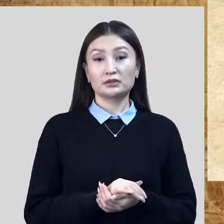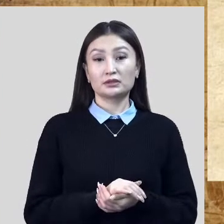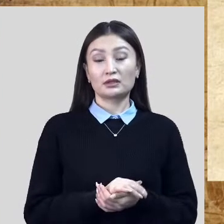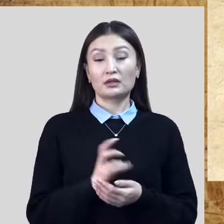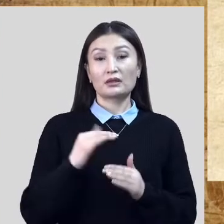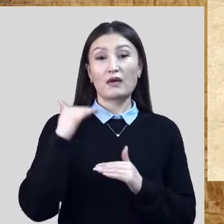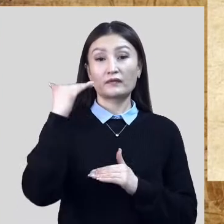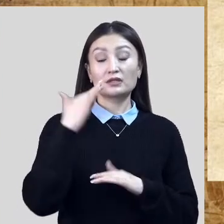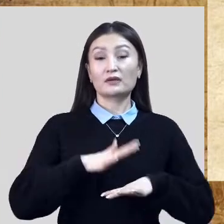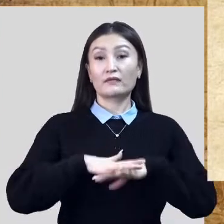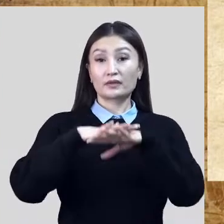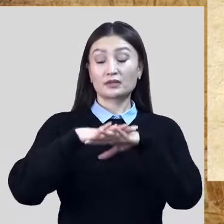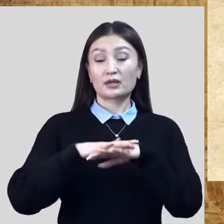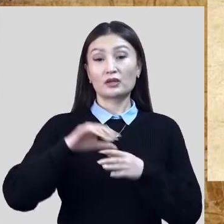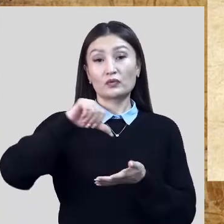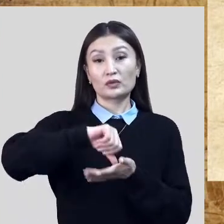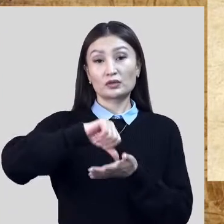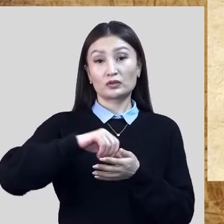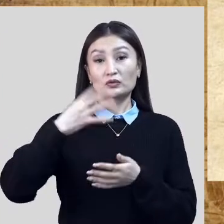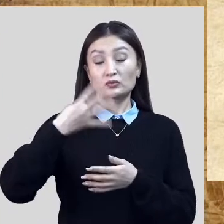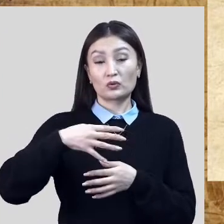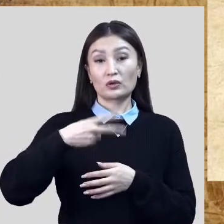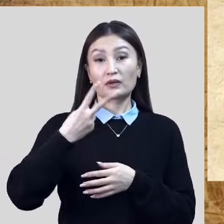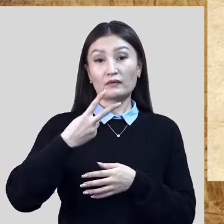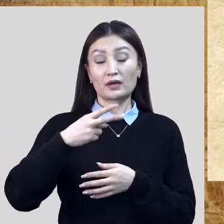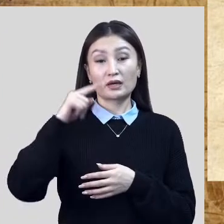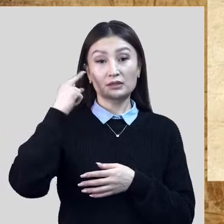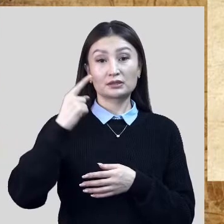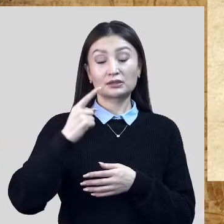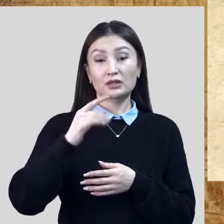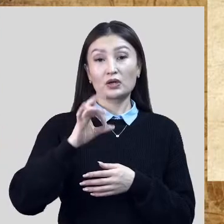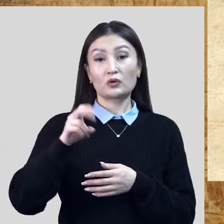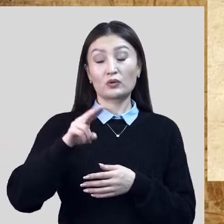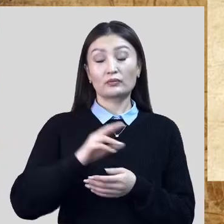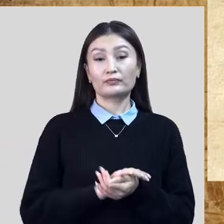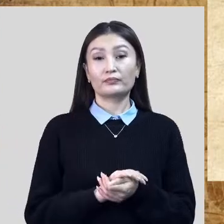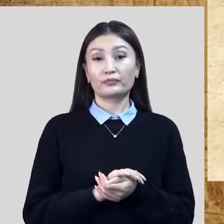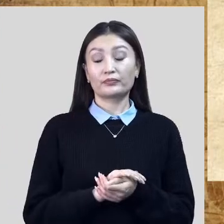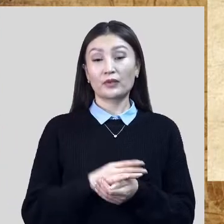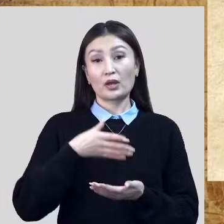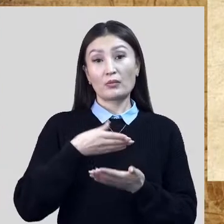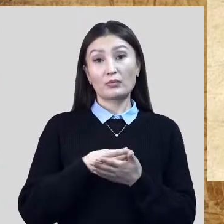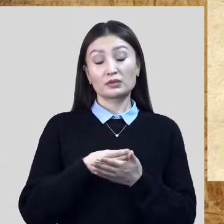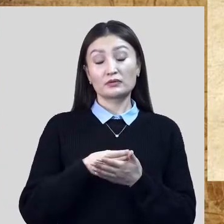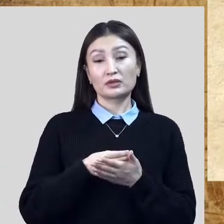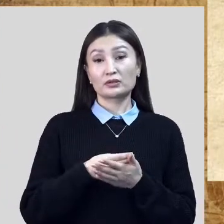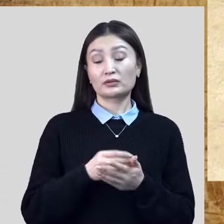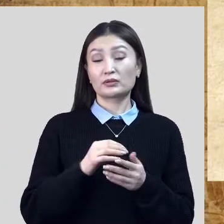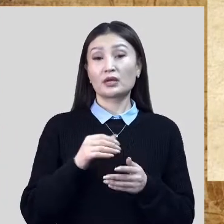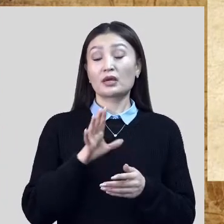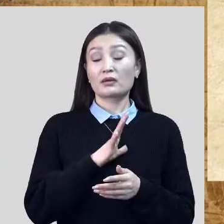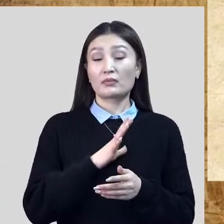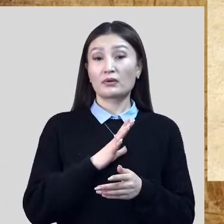На высшем пике восстания в нем участвовало 42 кыргызских рода. По своей сути это было